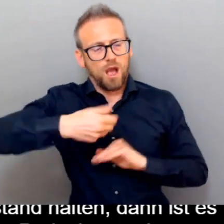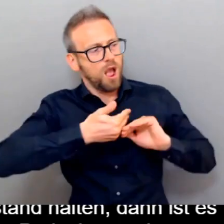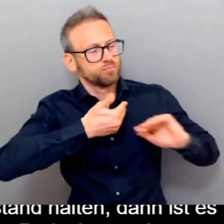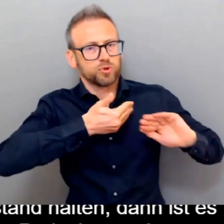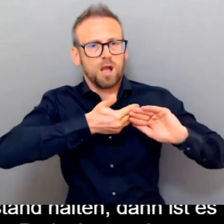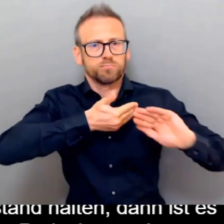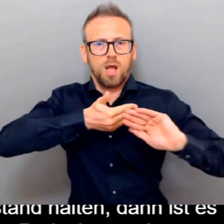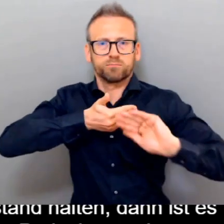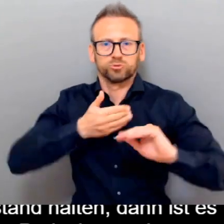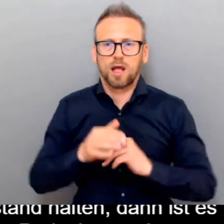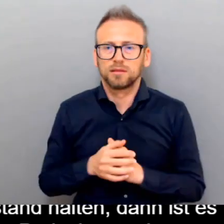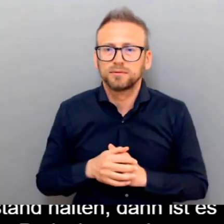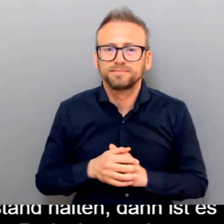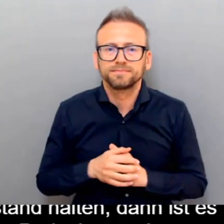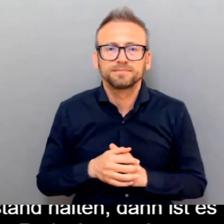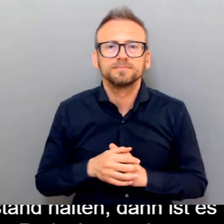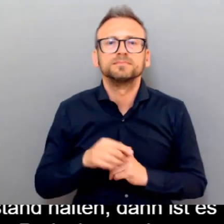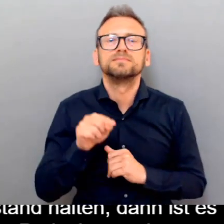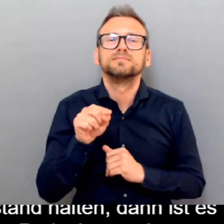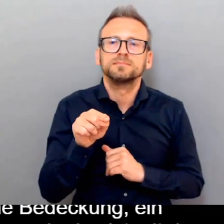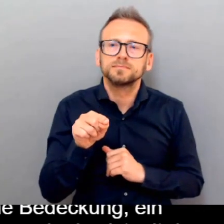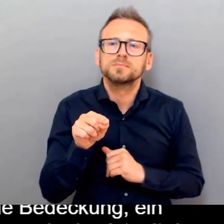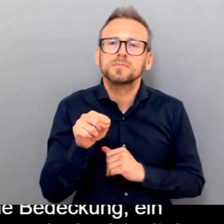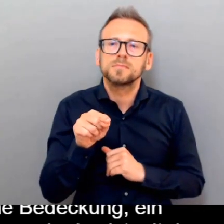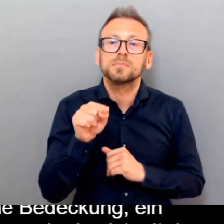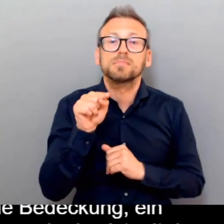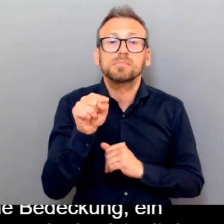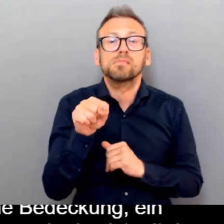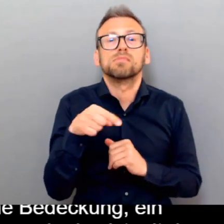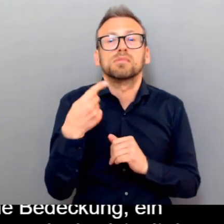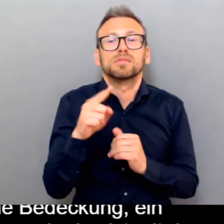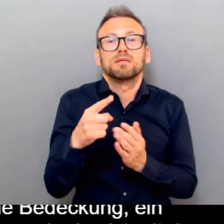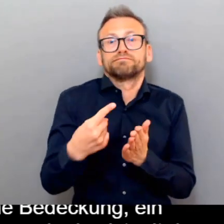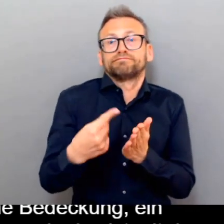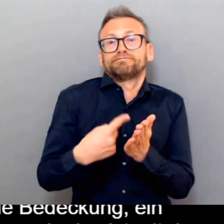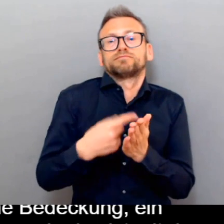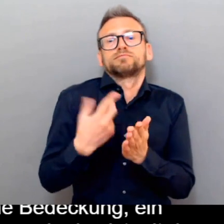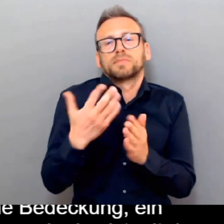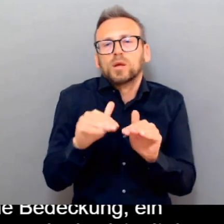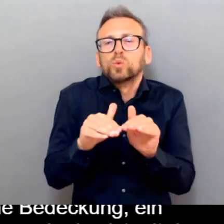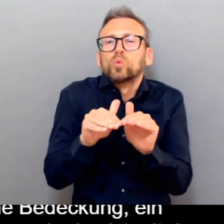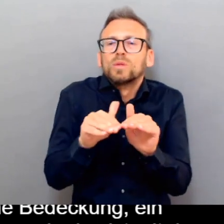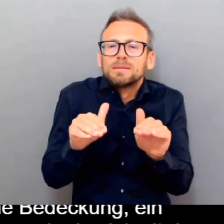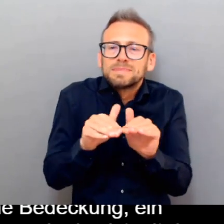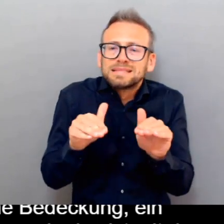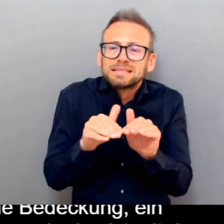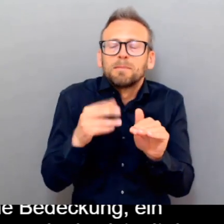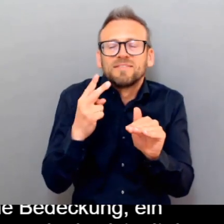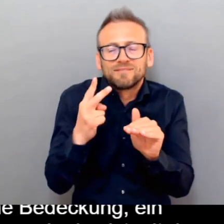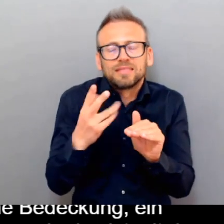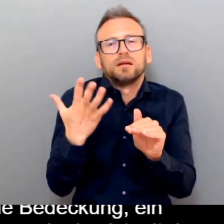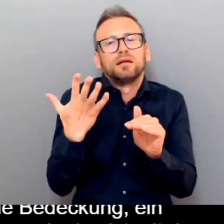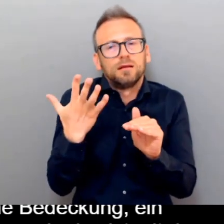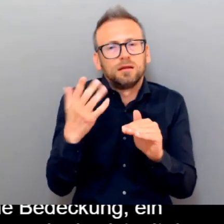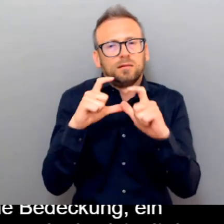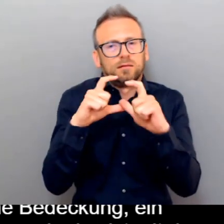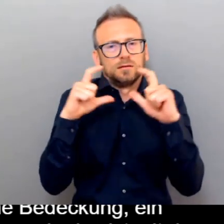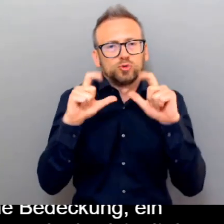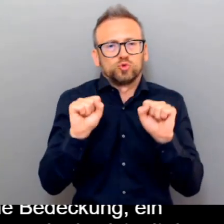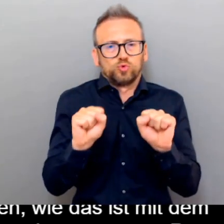Rechtsklarheit hat, was gilt. Aber insgesamt ein sehr konstruktiver Prozess, zusammen mit den vielen